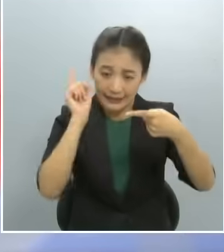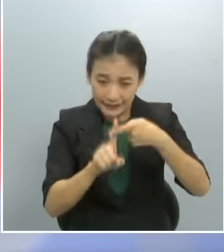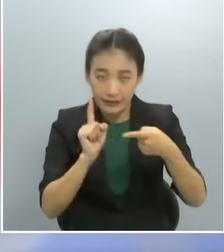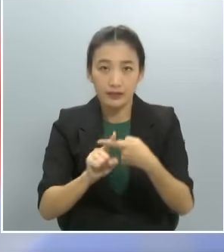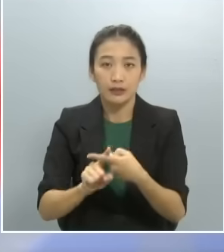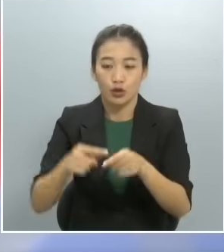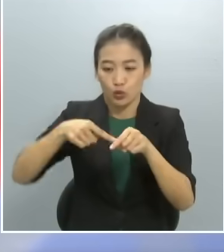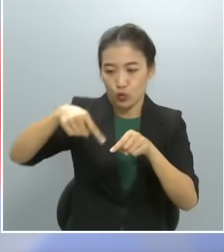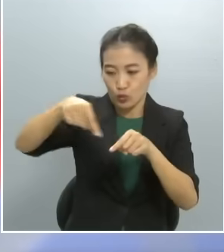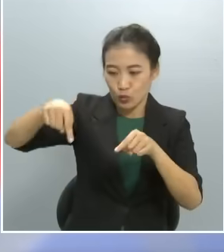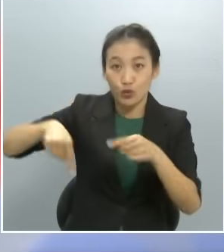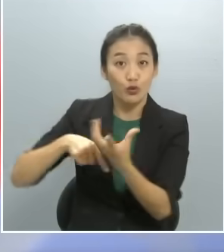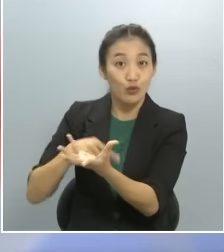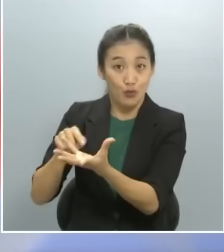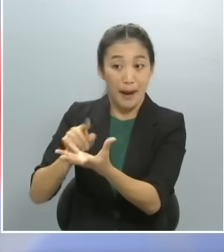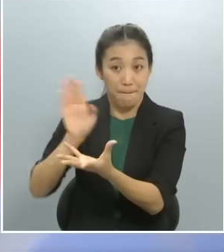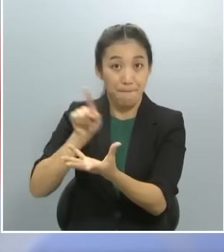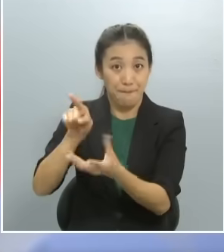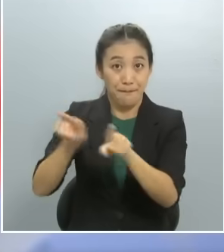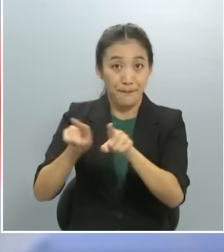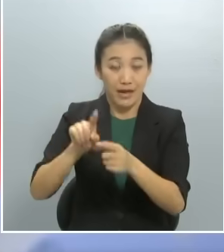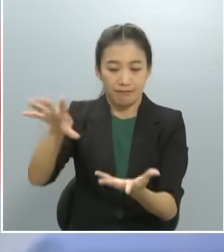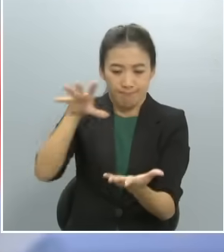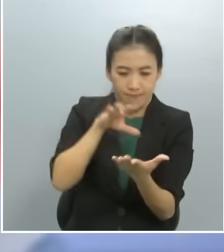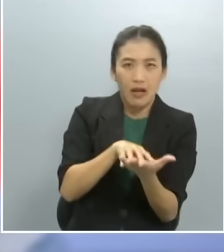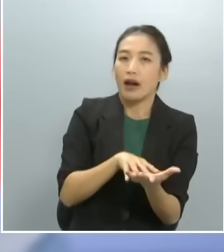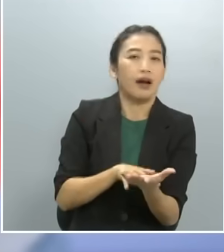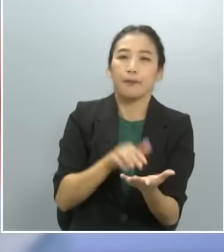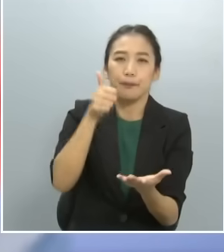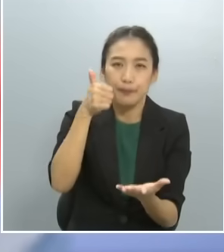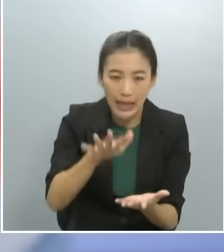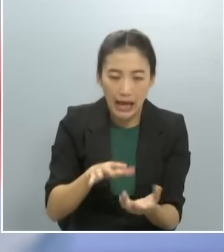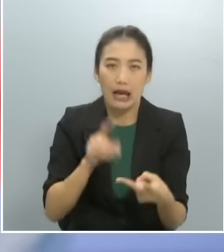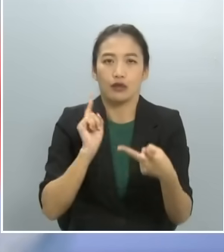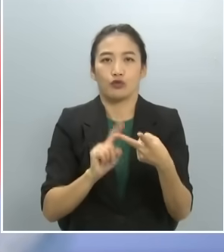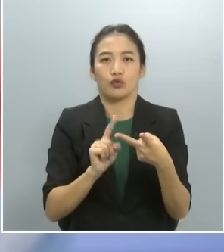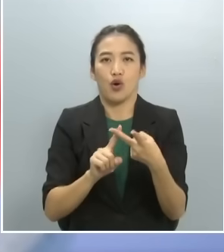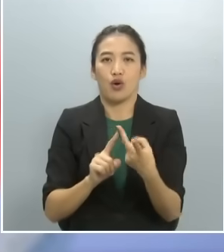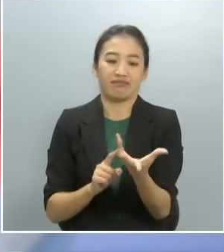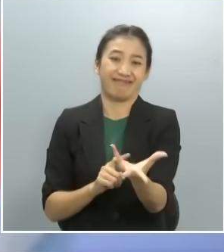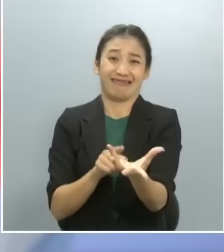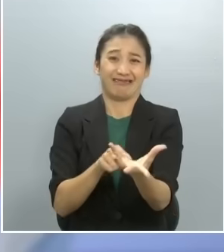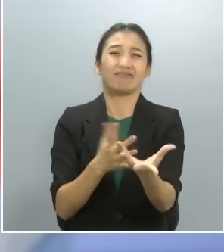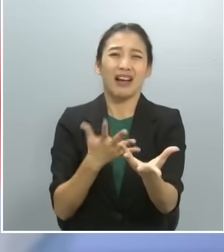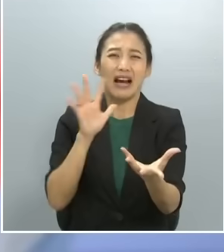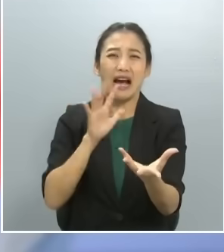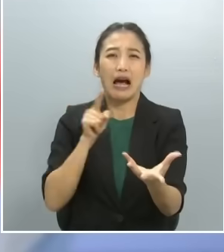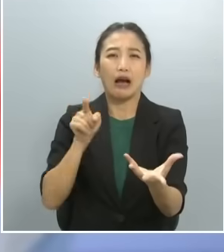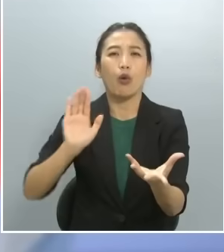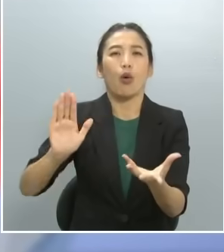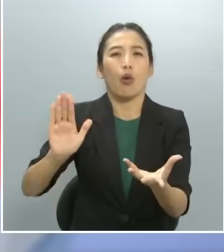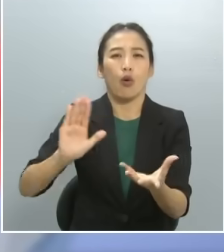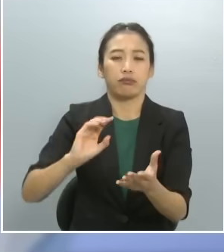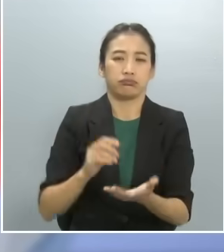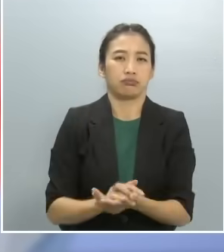เอาไปใส่ชาเฮ้ยเอาไปใส่น้ำแข็งใสแล้วก็ใส่ชาแล้วก็ไปตั้งอย่างเงี้ยมันเหมือนกับไปละเมิดที่เขาไปจด